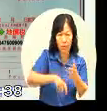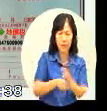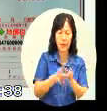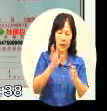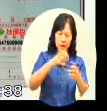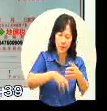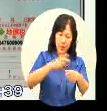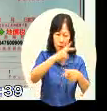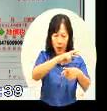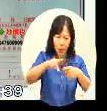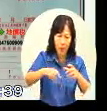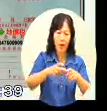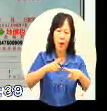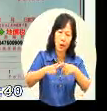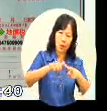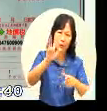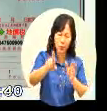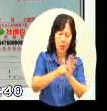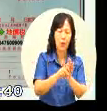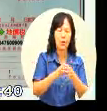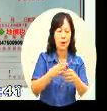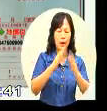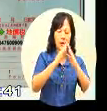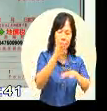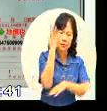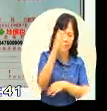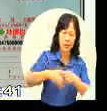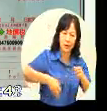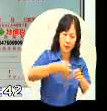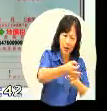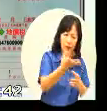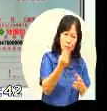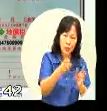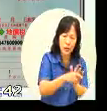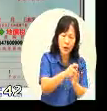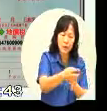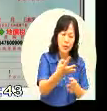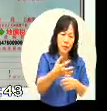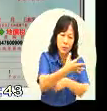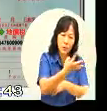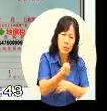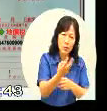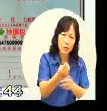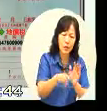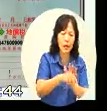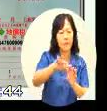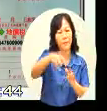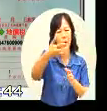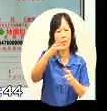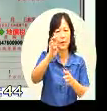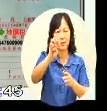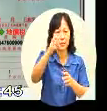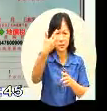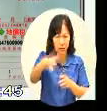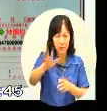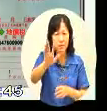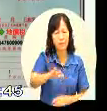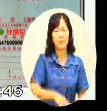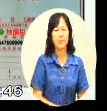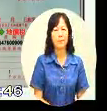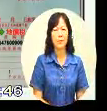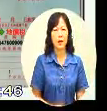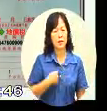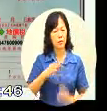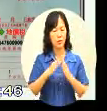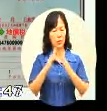游泳池，还有公园。地价税呢交给高雄市政府呢，你们只收多少钱？收847元、哦、这是